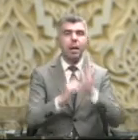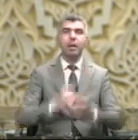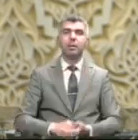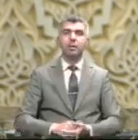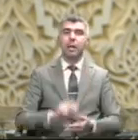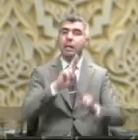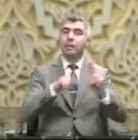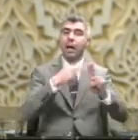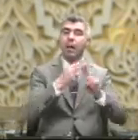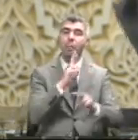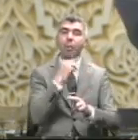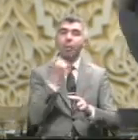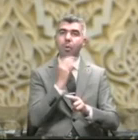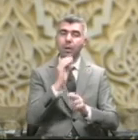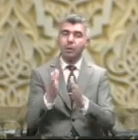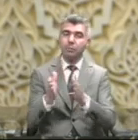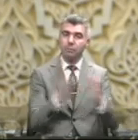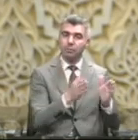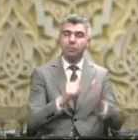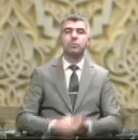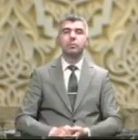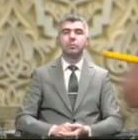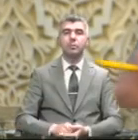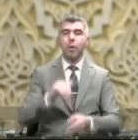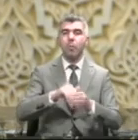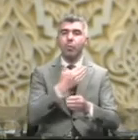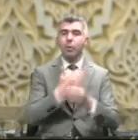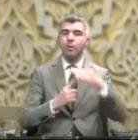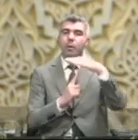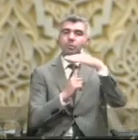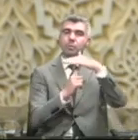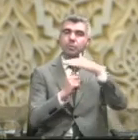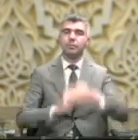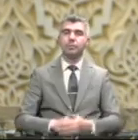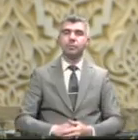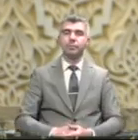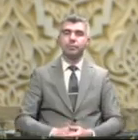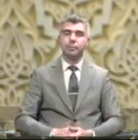ديال ديال الحكومه تفضل السيد المستشار المحترم لك الكلمه